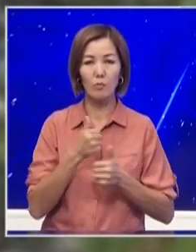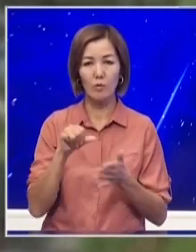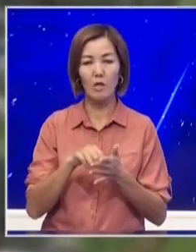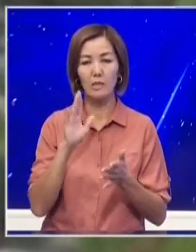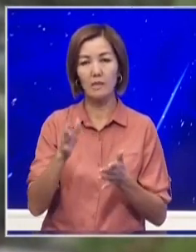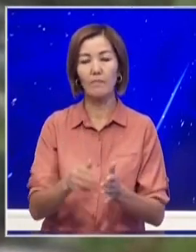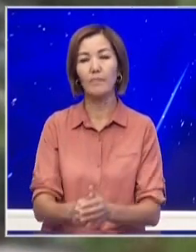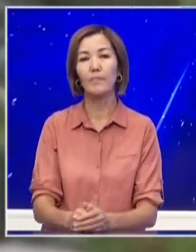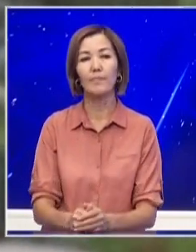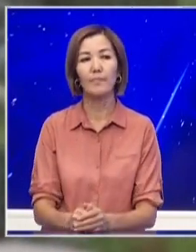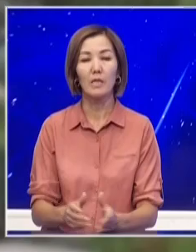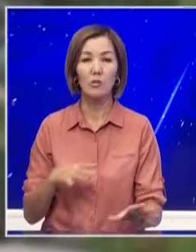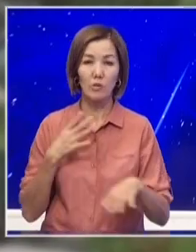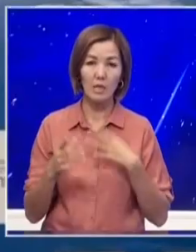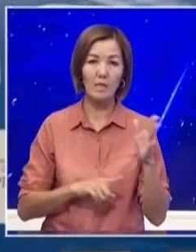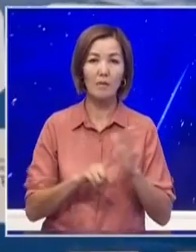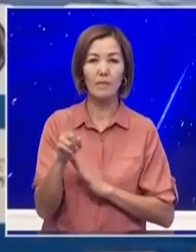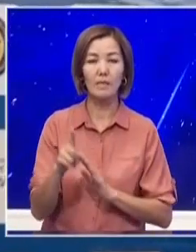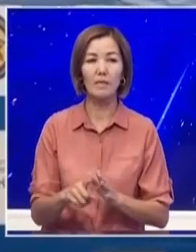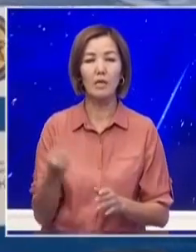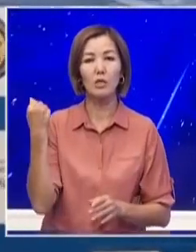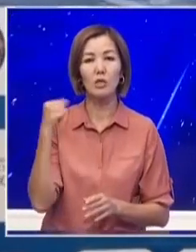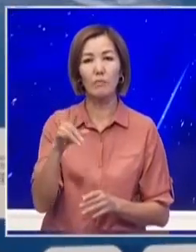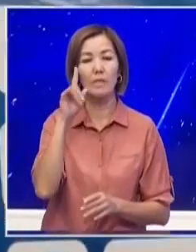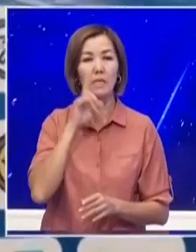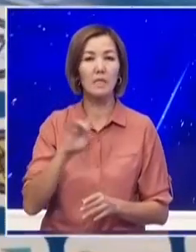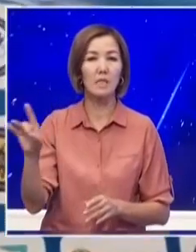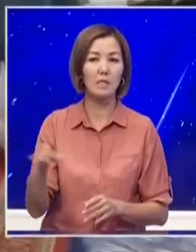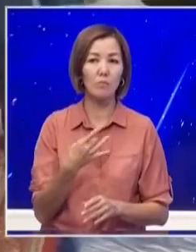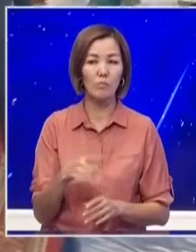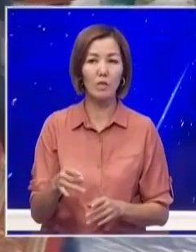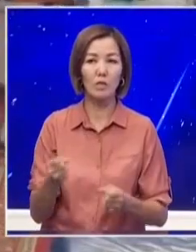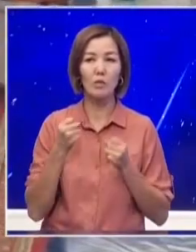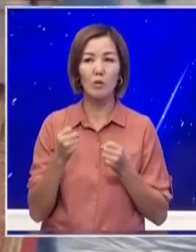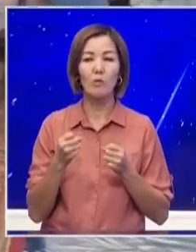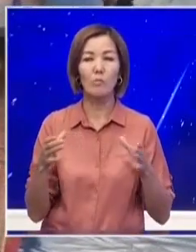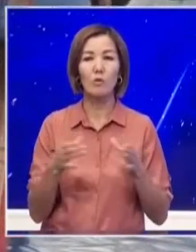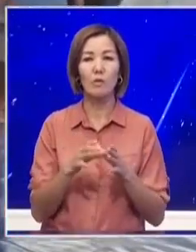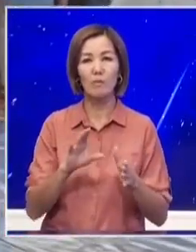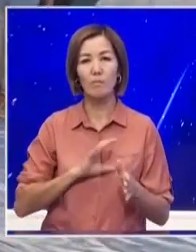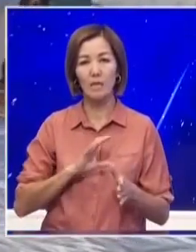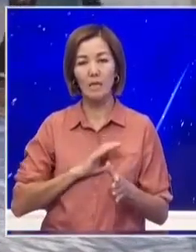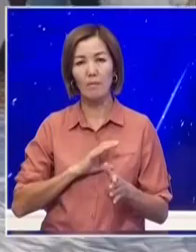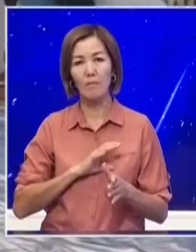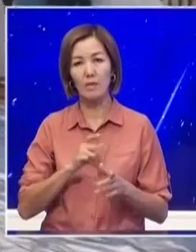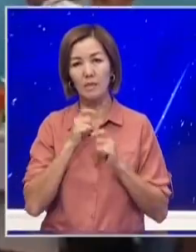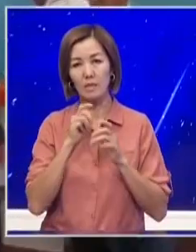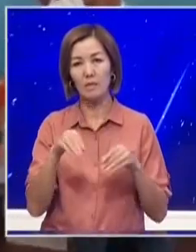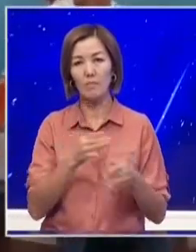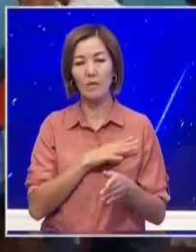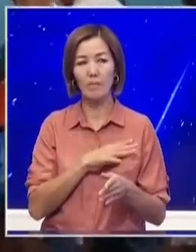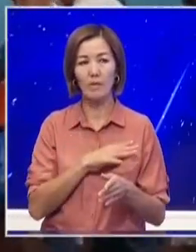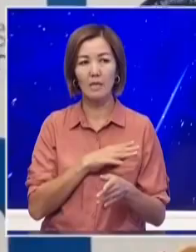soğuşu kuresiyim. Soğan dayındalım jatırmın. Жеңімпаздар Қазақстан Республикасы спорт комитетінің медалімен және арнайы сыйлықтармен